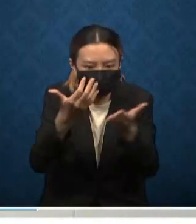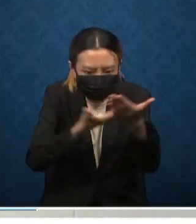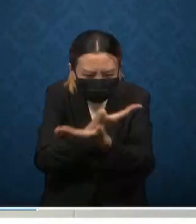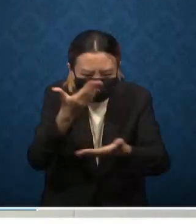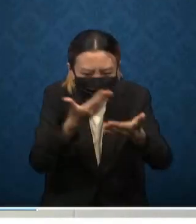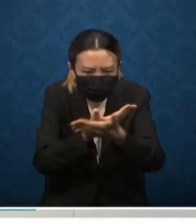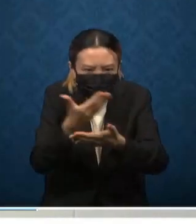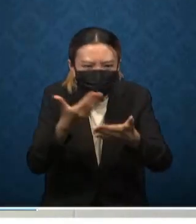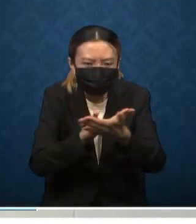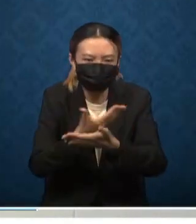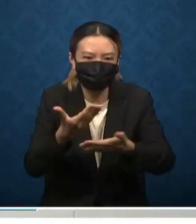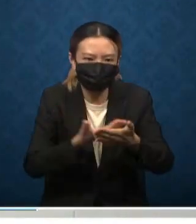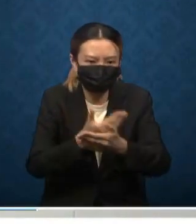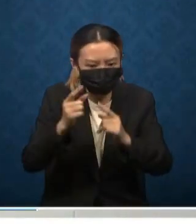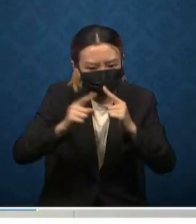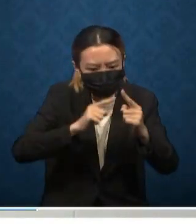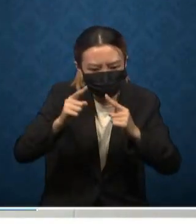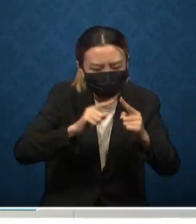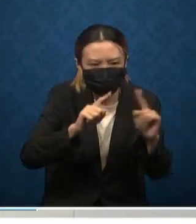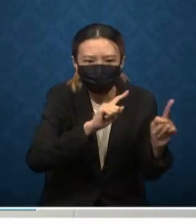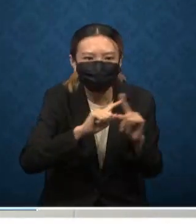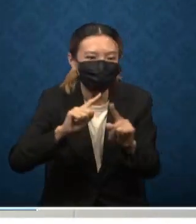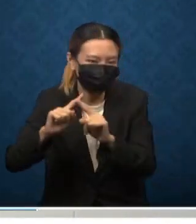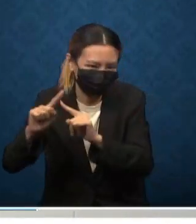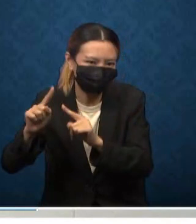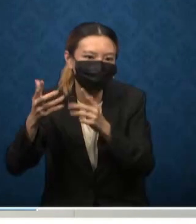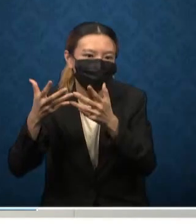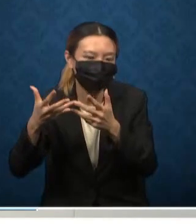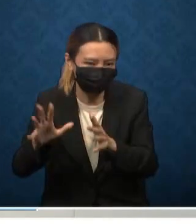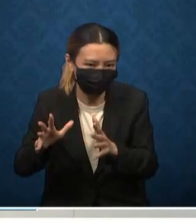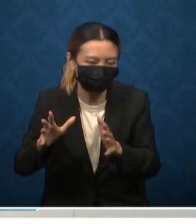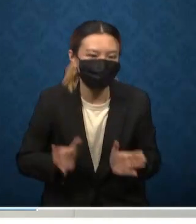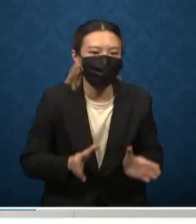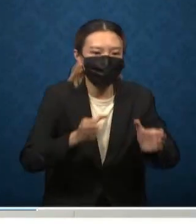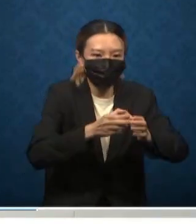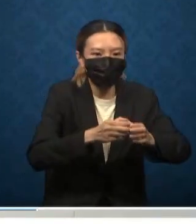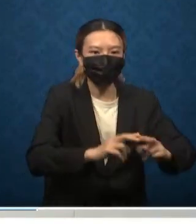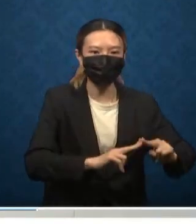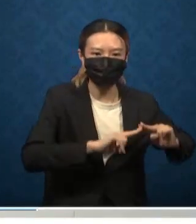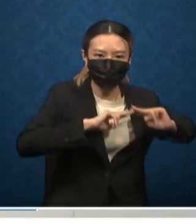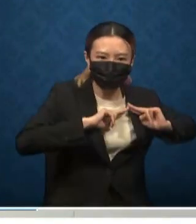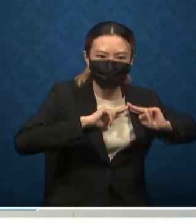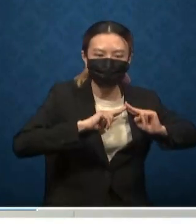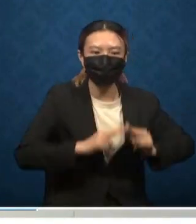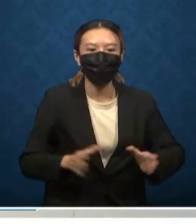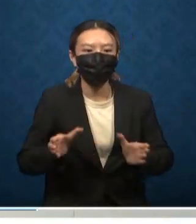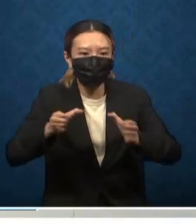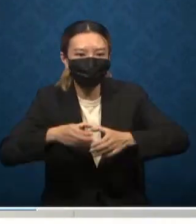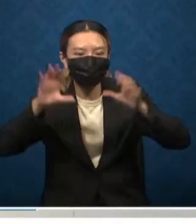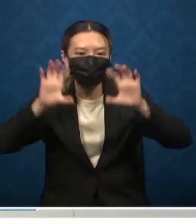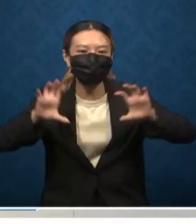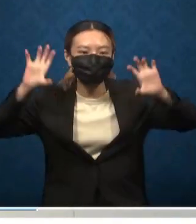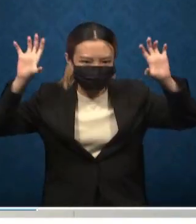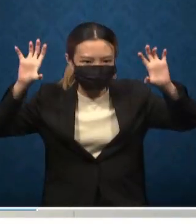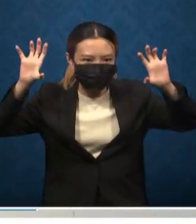กรองจากผู้มีส่วนได้เสียส่วนเกี่ยวข้องทั้งภาครัฐเอกชนภายใต้ทิศโยงกับ